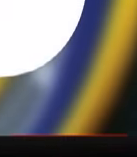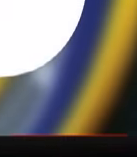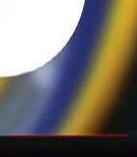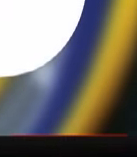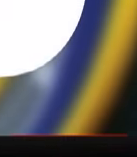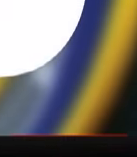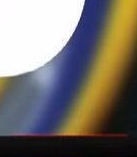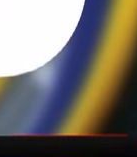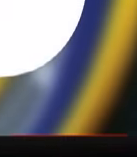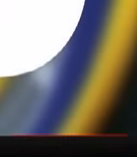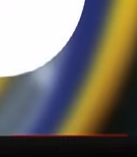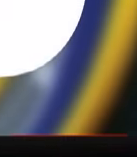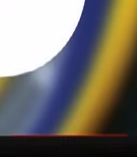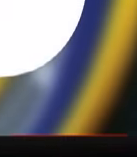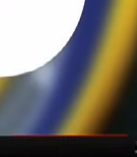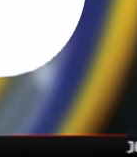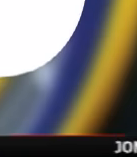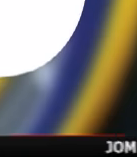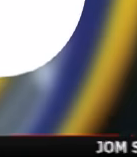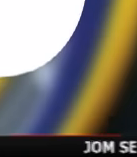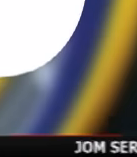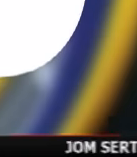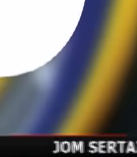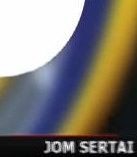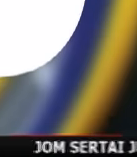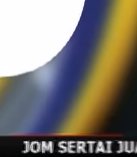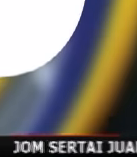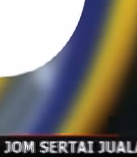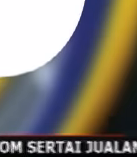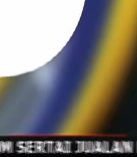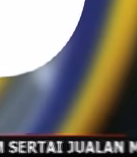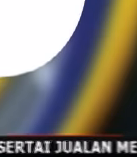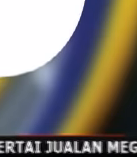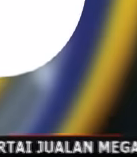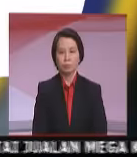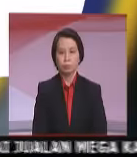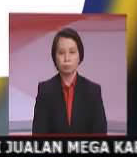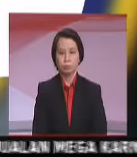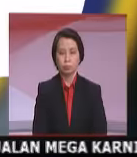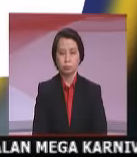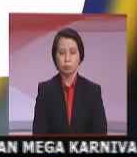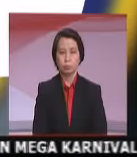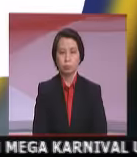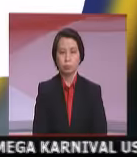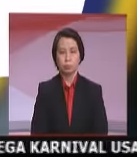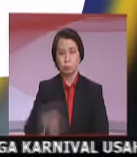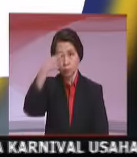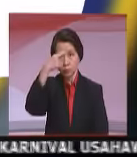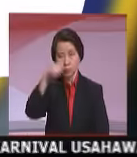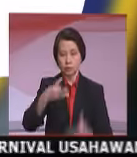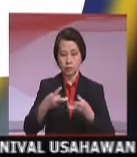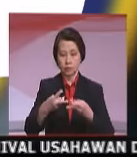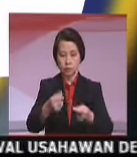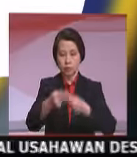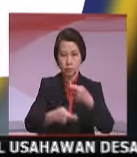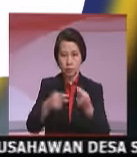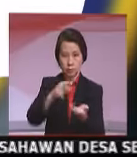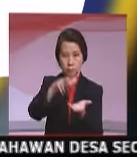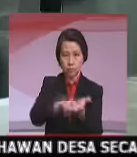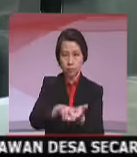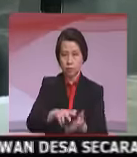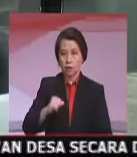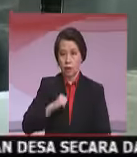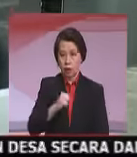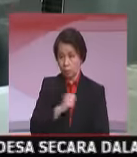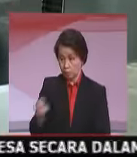mengalami pengurangan pendapatan keseluruhan 30% dan ke atas selepas Mac 2020. Untuk melancarkan proses pengesahan,